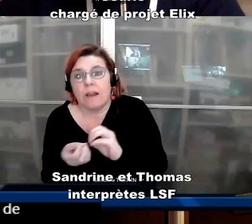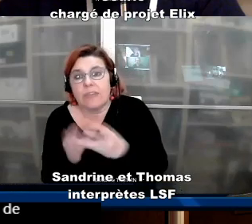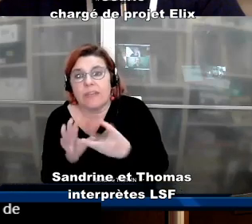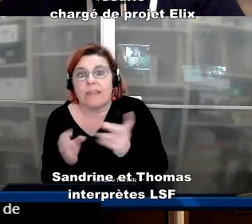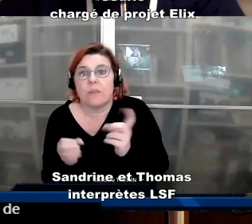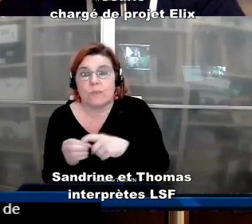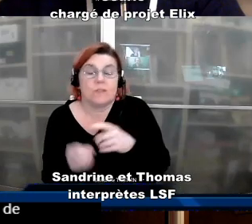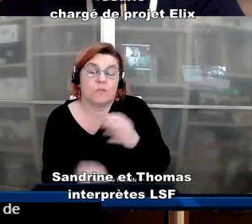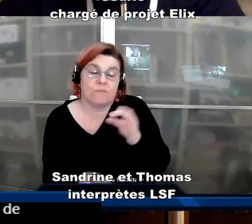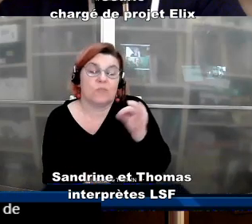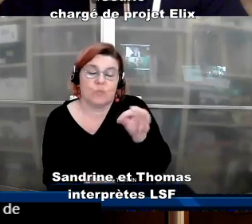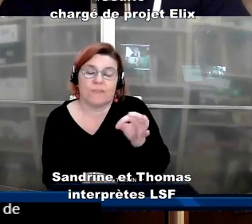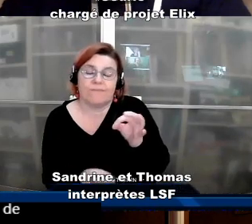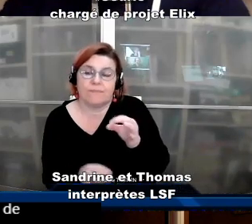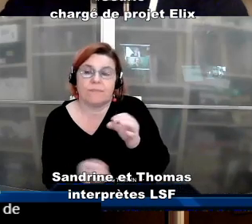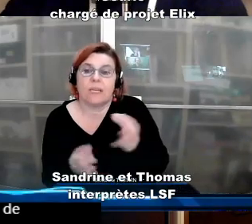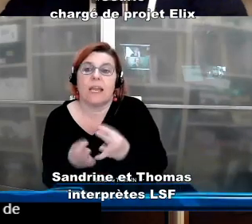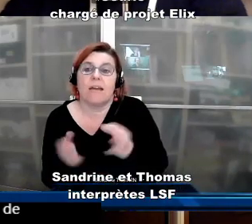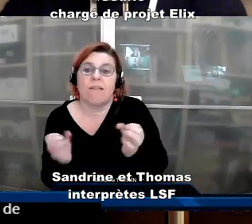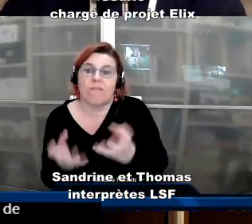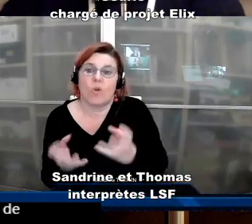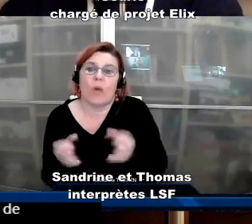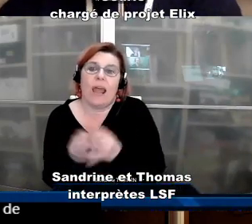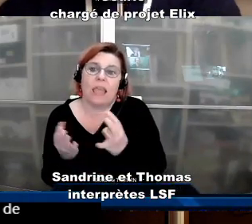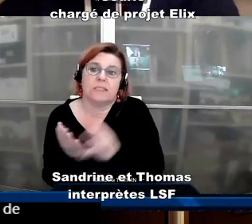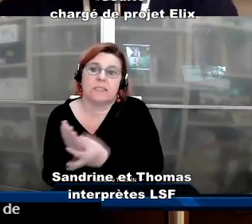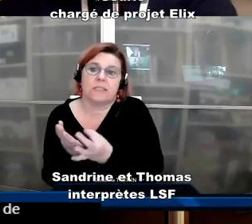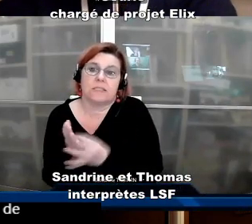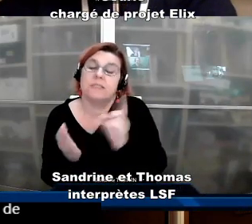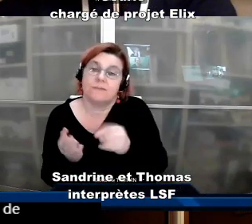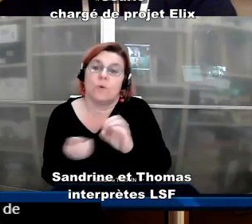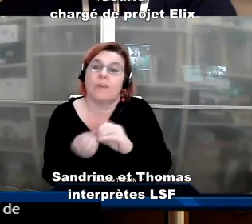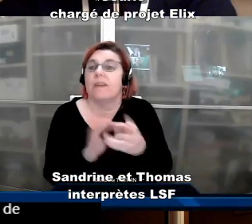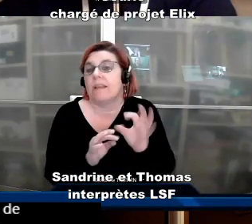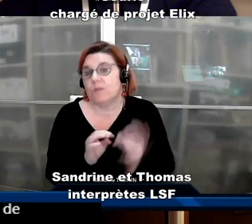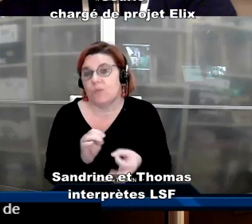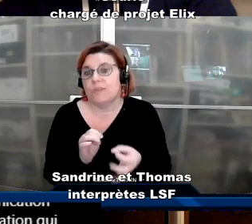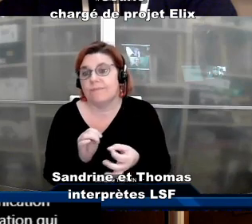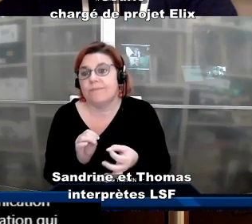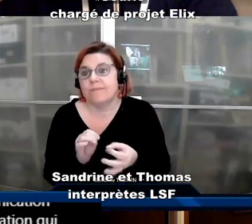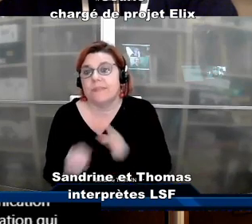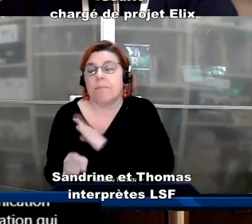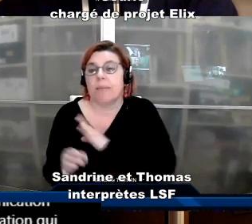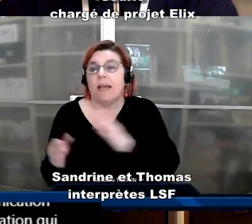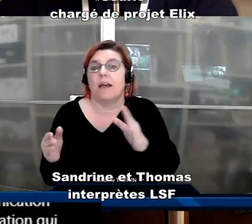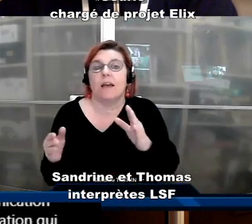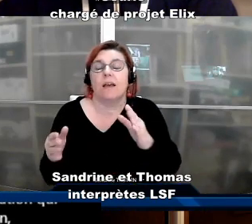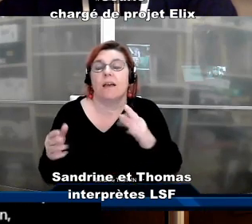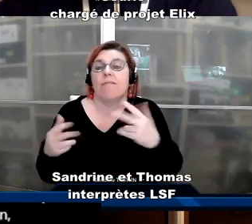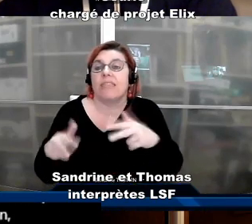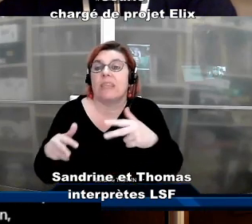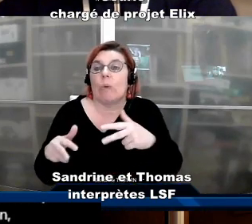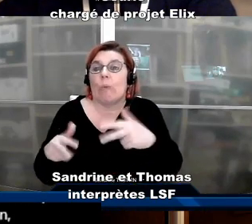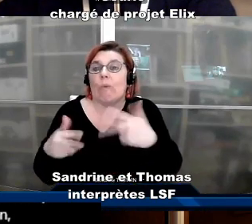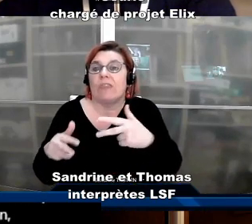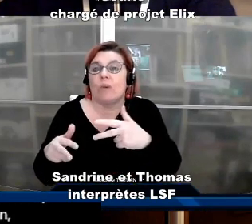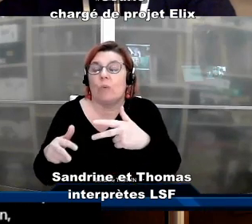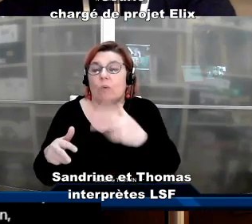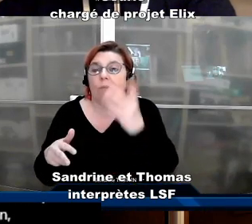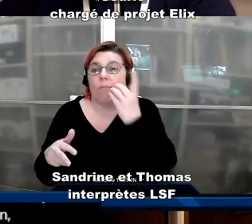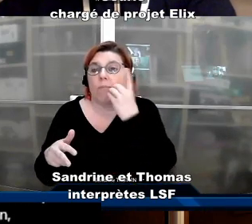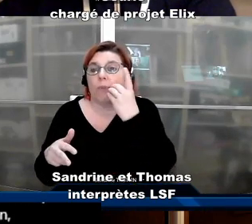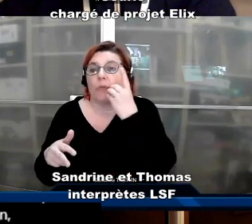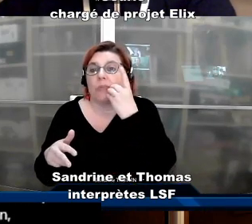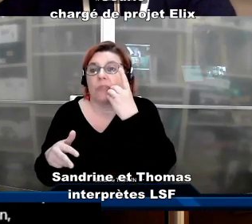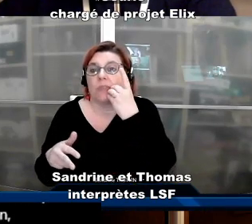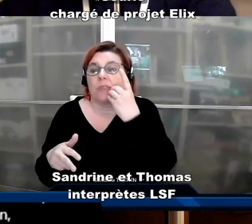hein. Il faut une connexion Internet puisque effectivement vous ne pouvez, enfin les vidéos ne sont pas embarquées dans l'application ou